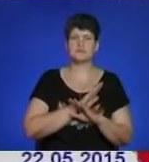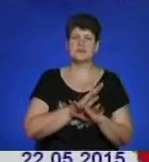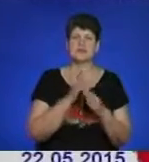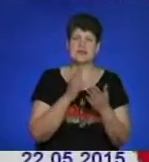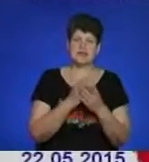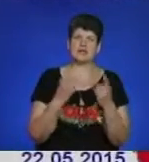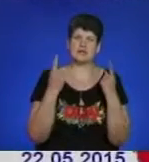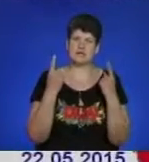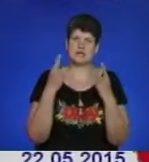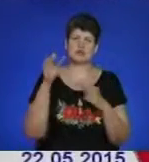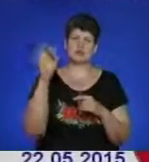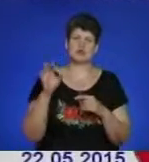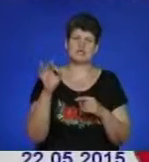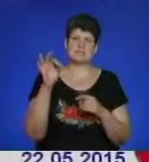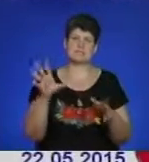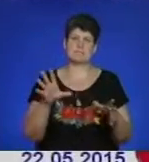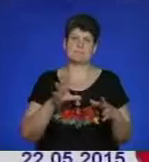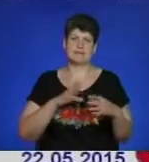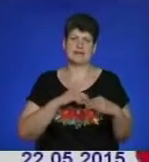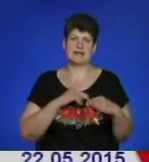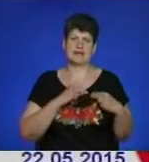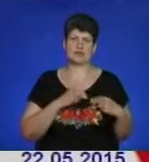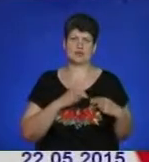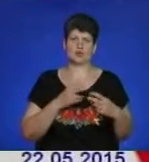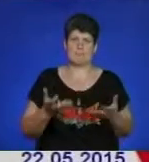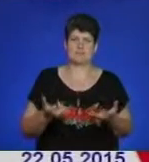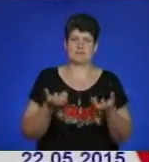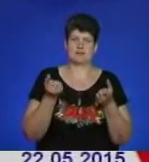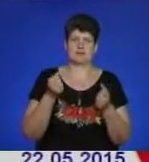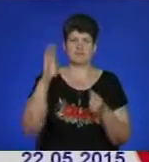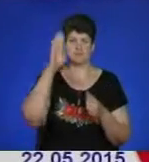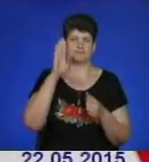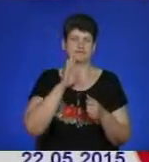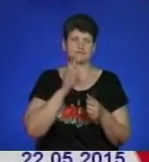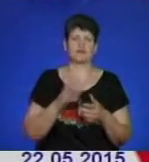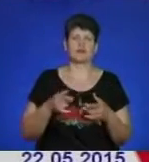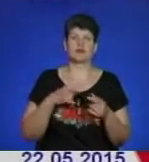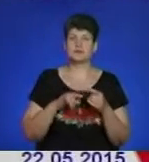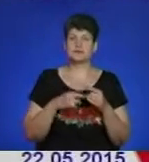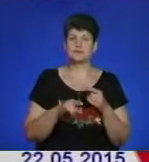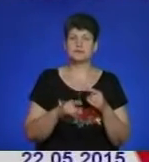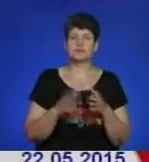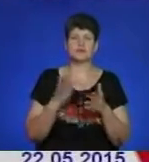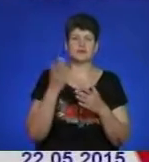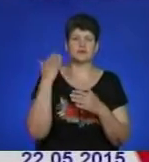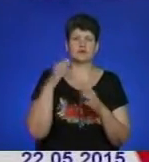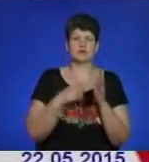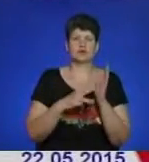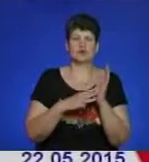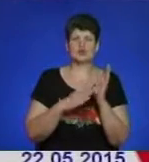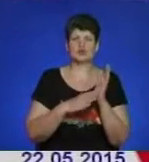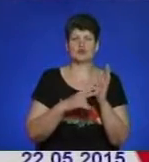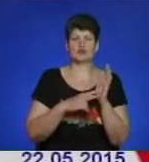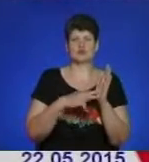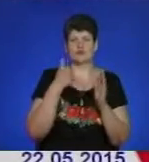відсоток партнерської підтримки в пологах. І коли ми в 97-му році мали лише біля 10 тисяч